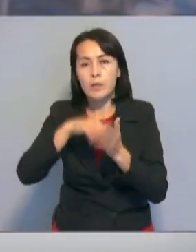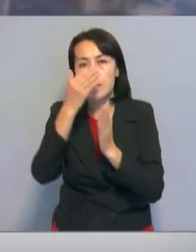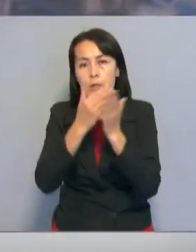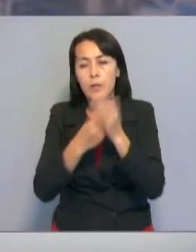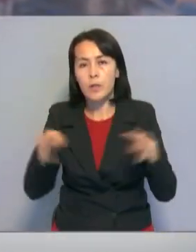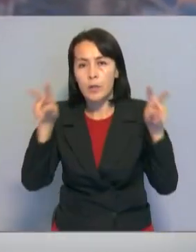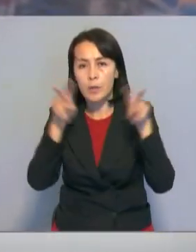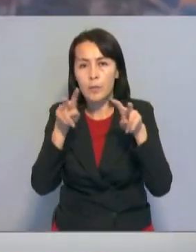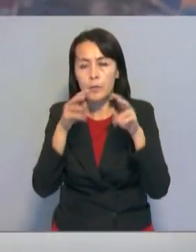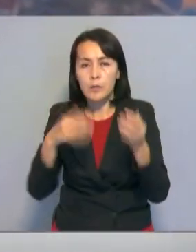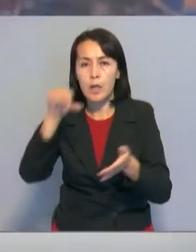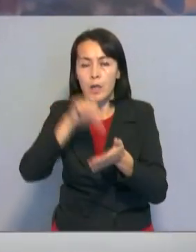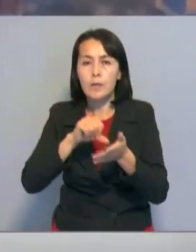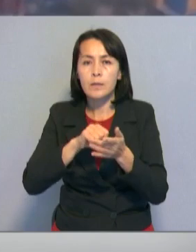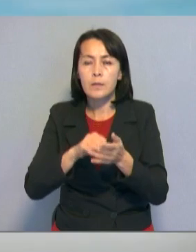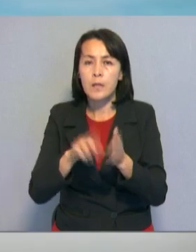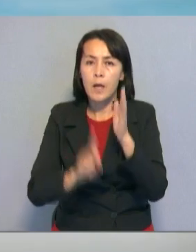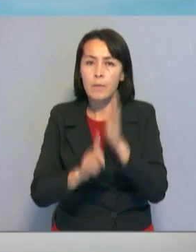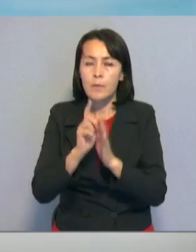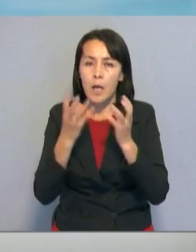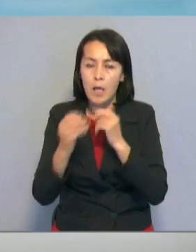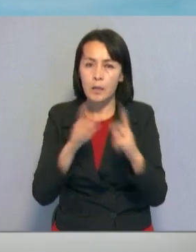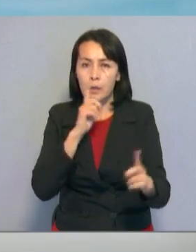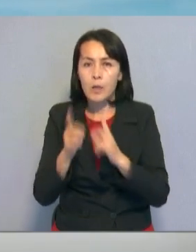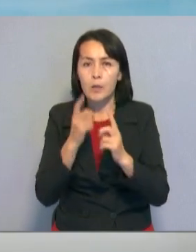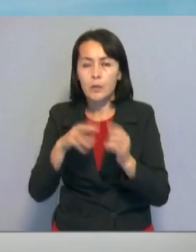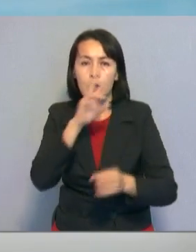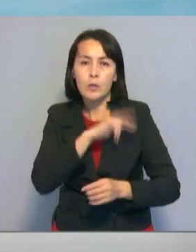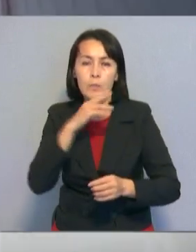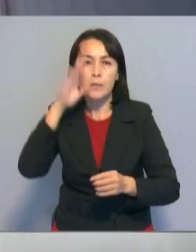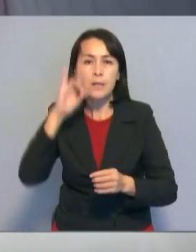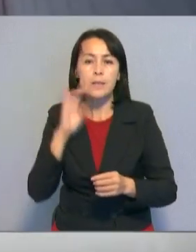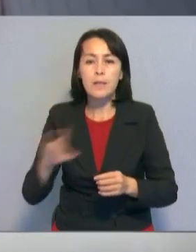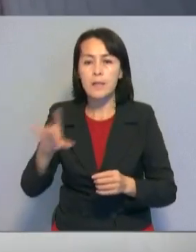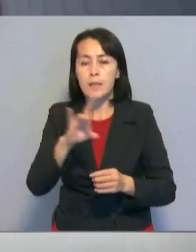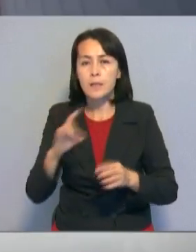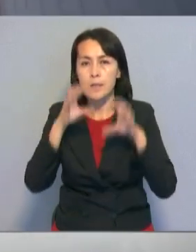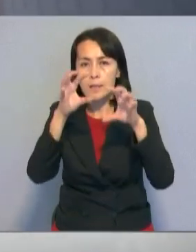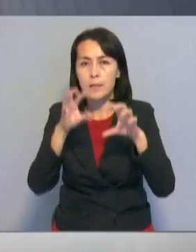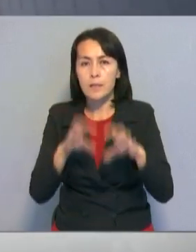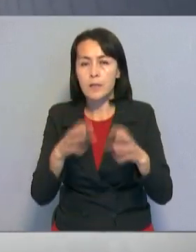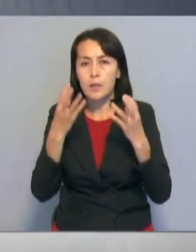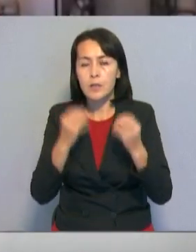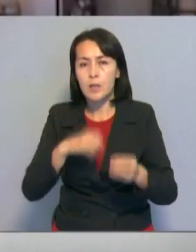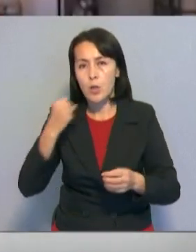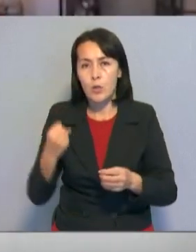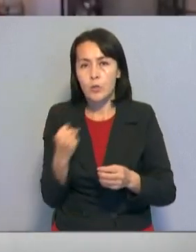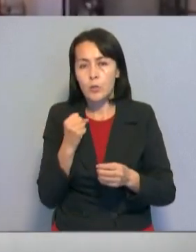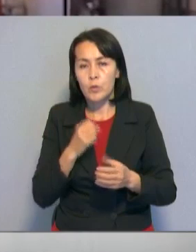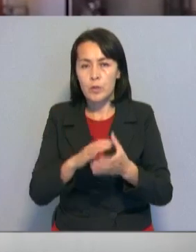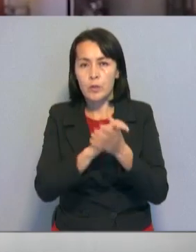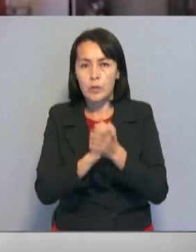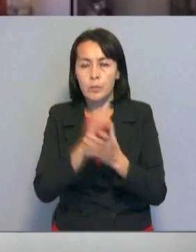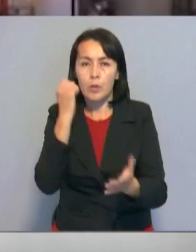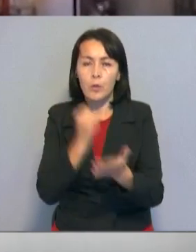Референдумға байқаушы ретінде қатысу туралы бастама әлі талқылануда. Жұмыс Қазақстан Республикасының заңнамасында және достастық шеңберінде